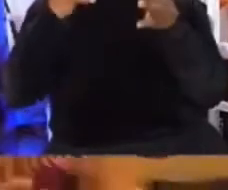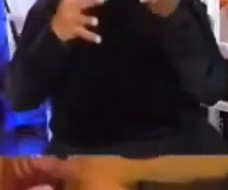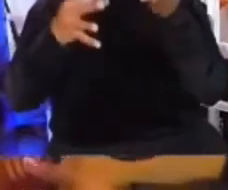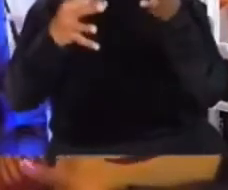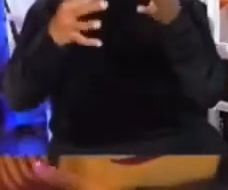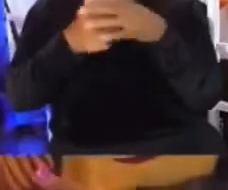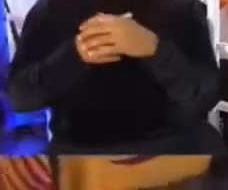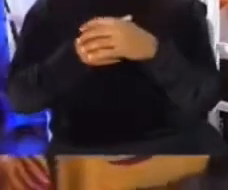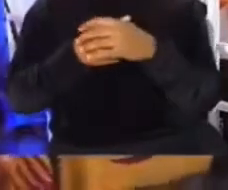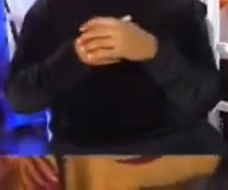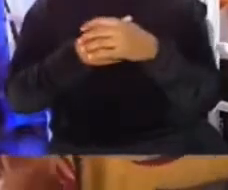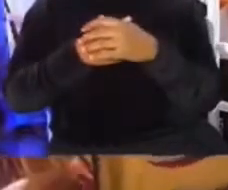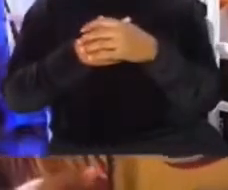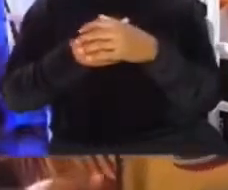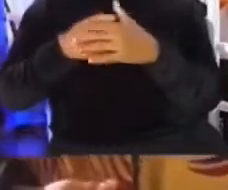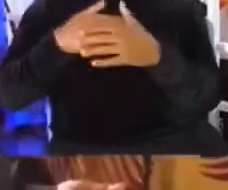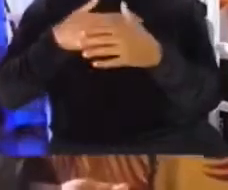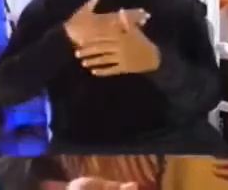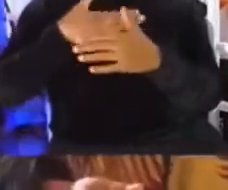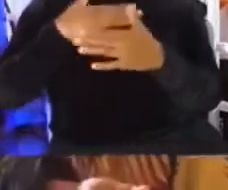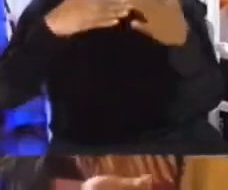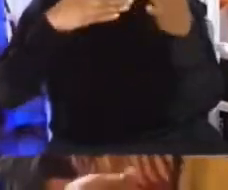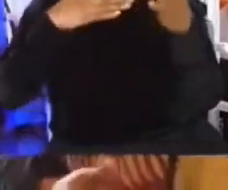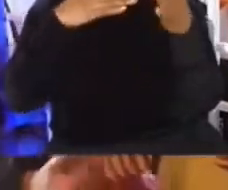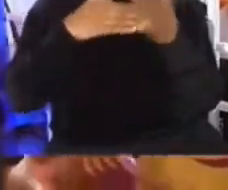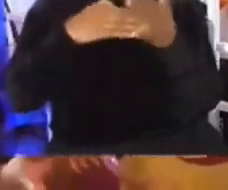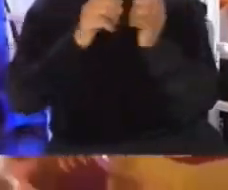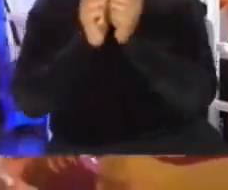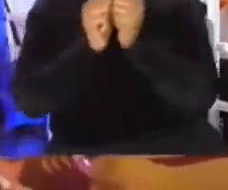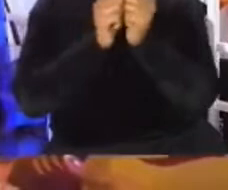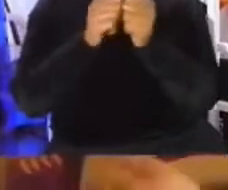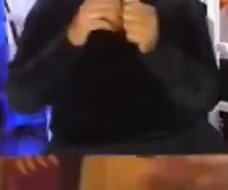Tuga toni inaneria hamwe na dware aganu.